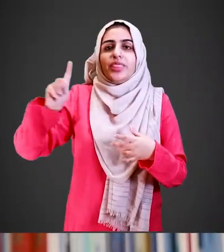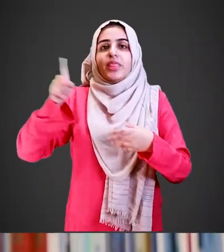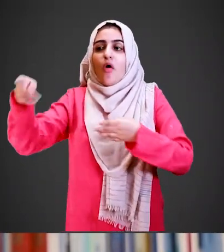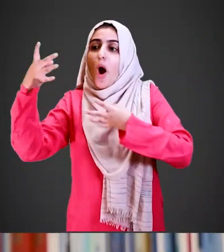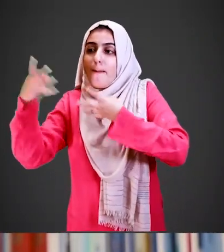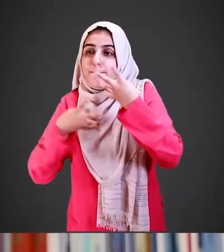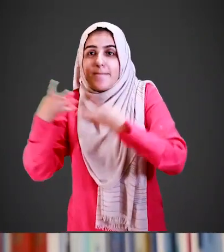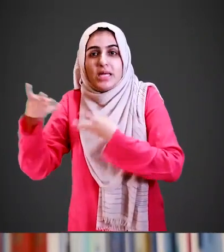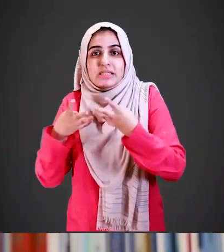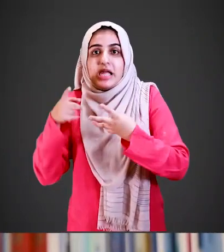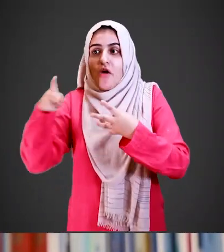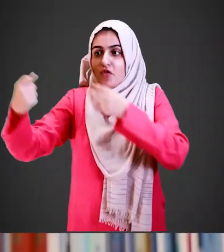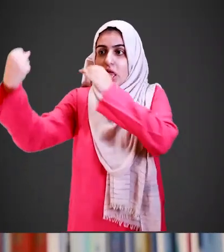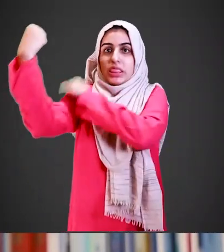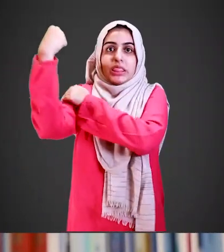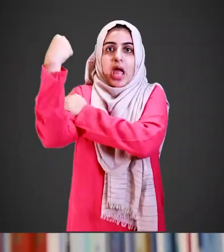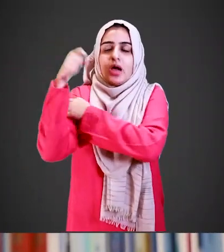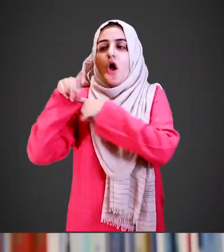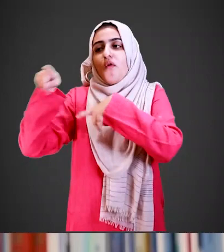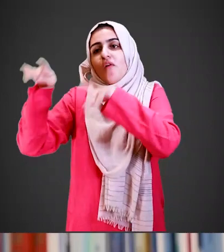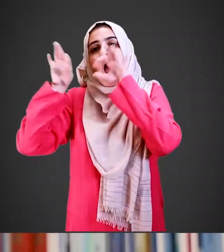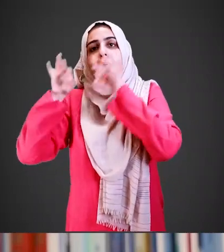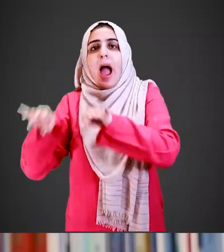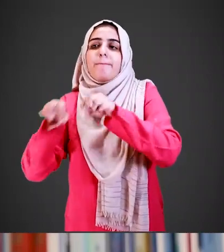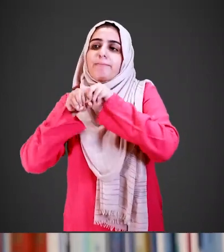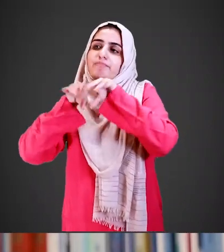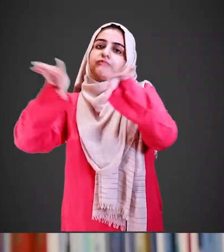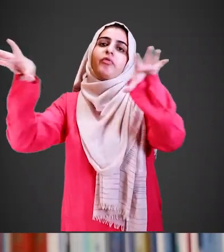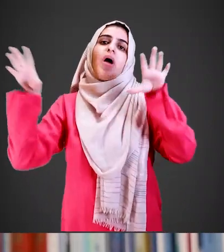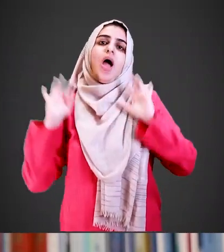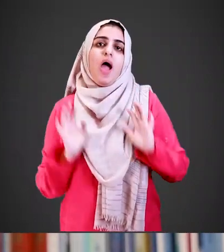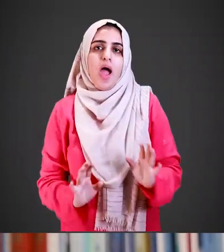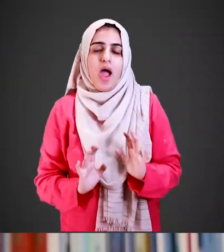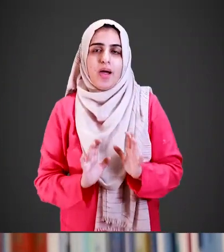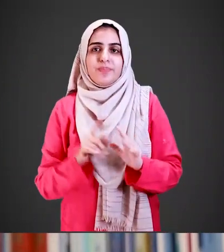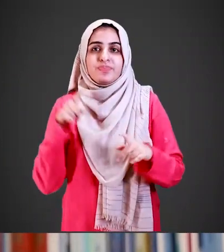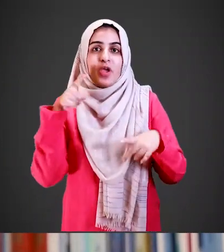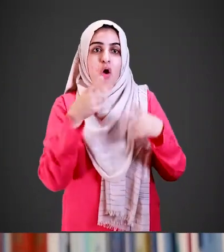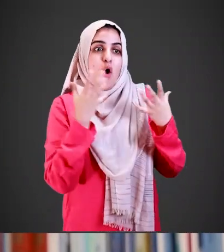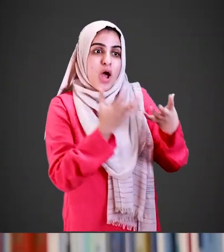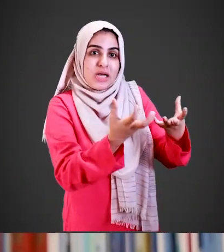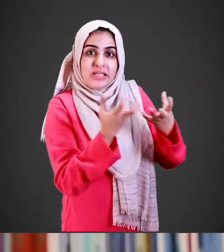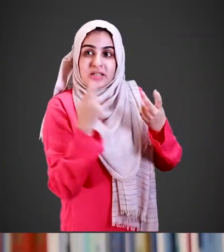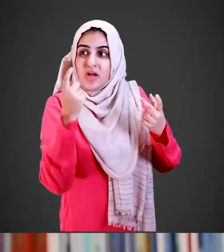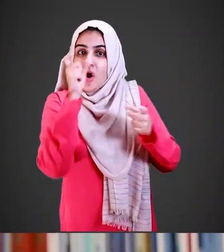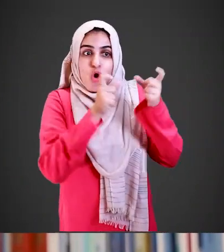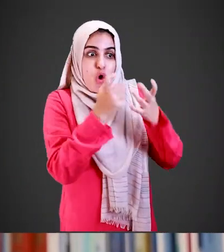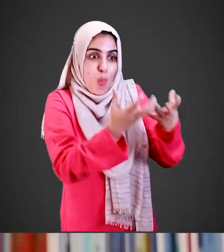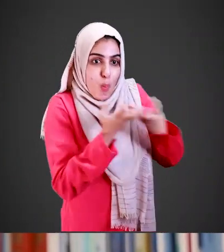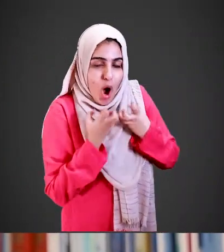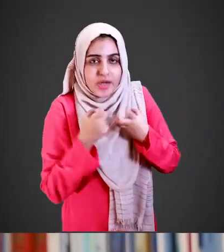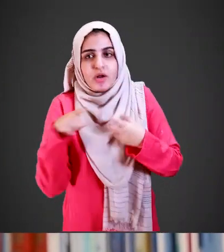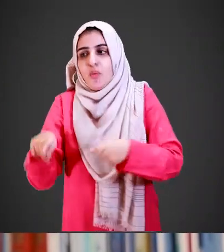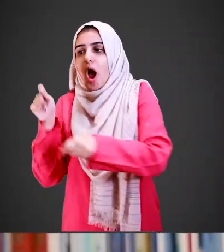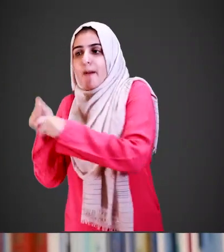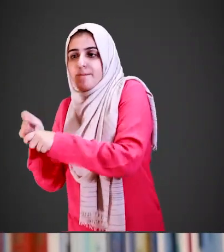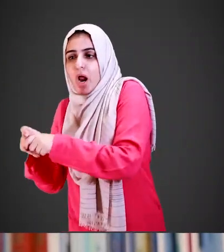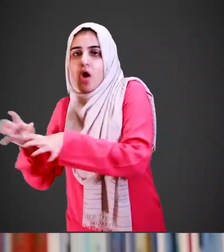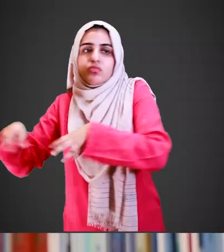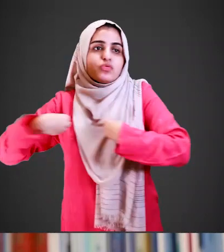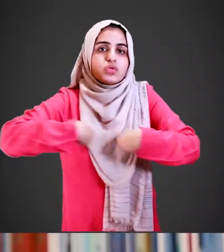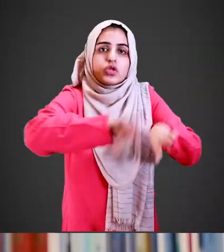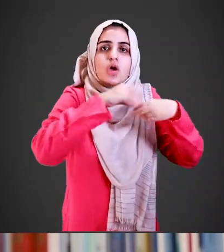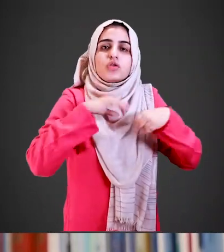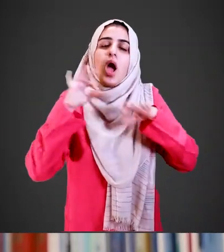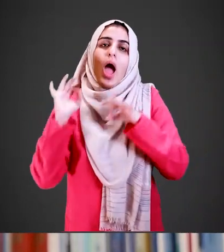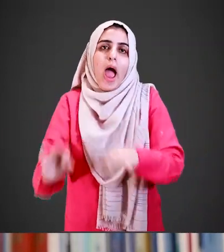کے ذریعے، مارکیٹ کی اپنی طاقت کے ذریعے سب چیزیں ڈٹرمن ہو رہی ہوتی ہیں۔ جتنی طلب ہے اس حساب سے رسد ہے، اس حساب سے پھر پرائس جو ہے وہ